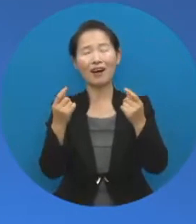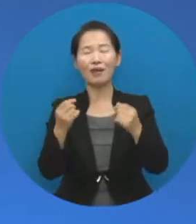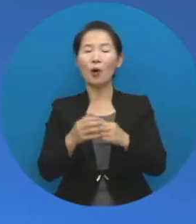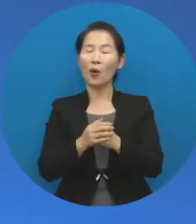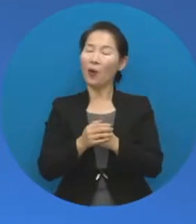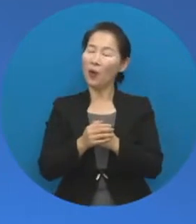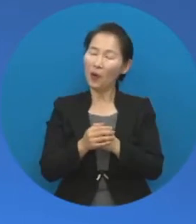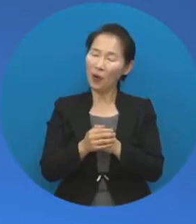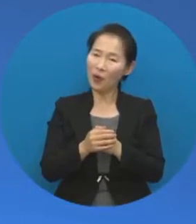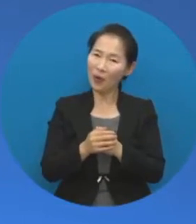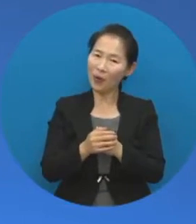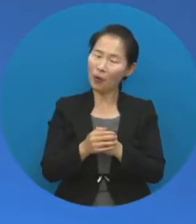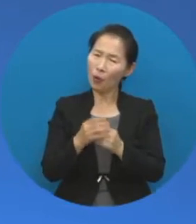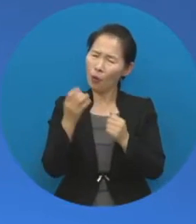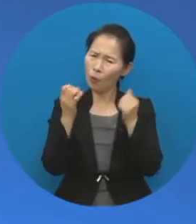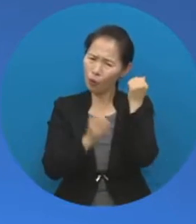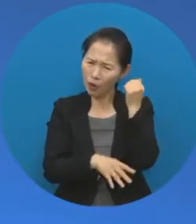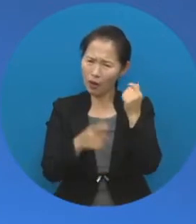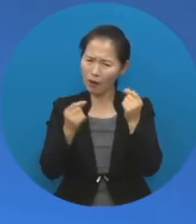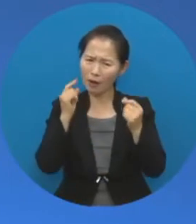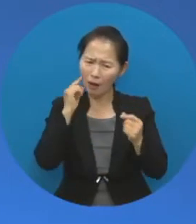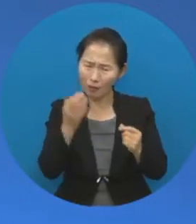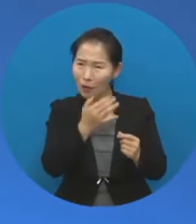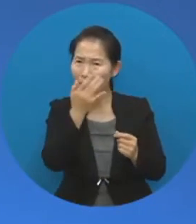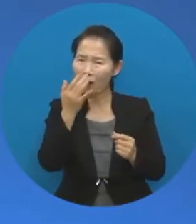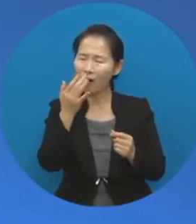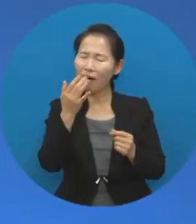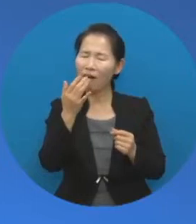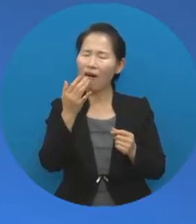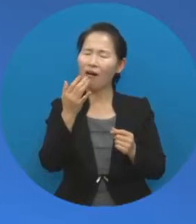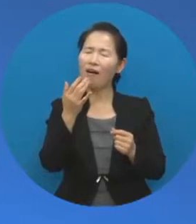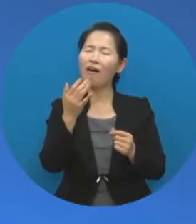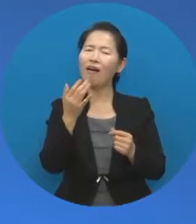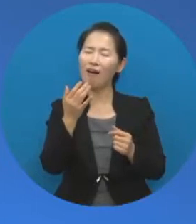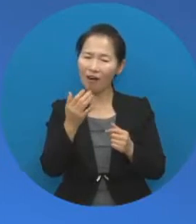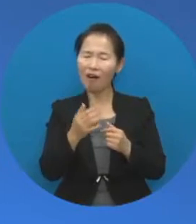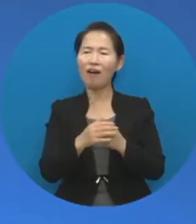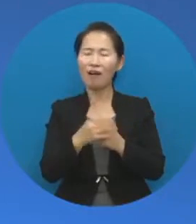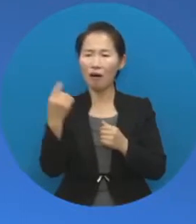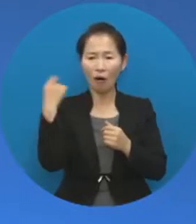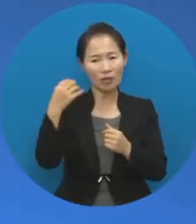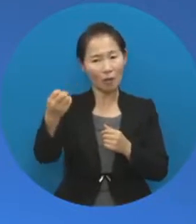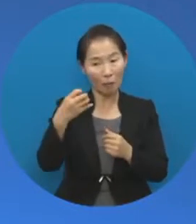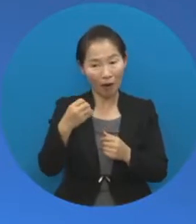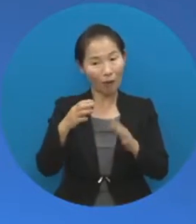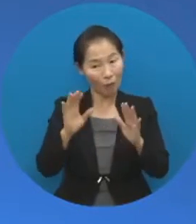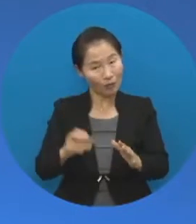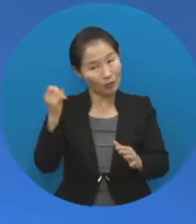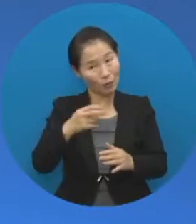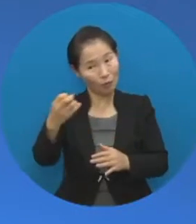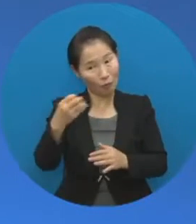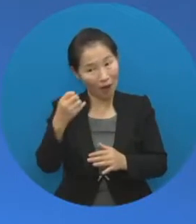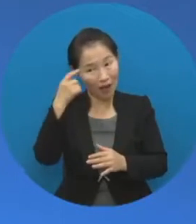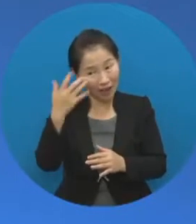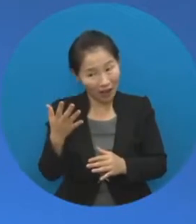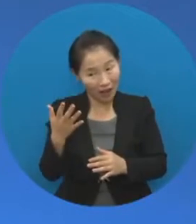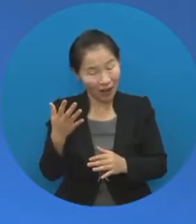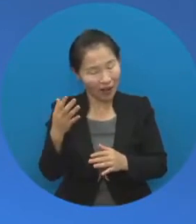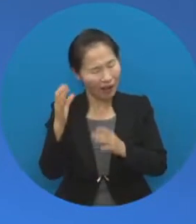하나님이 어제 나에게 말씀하신 그 하나님이 혹시 오늘 또 나에게 뭐라고 말씀하실까? 그러니까 하나님의 내적인 음성에 귀를